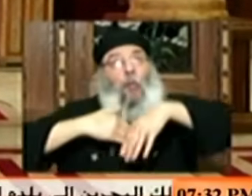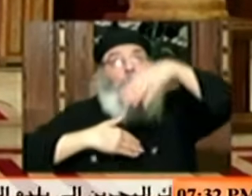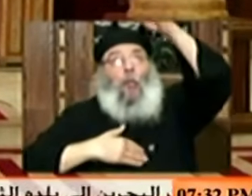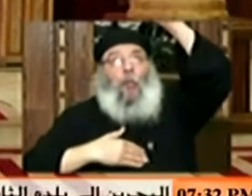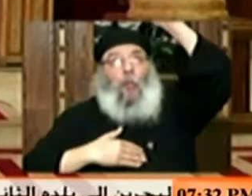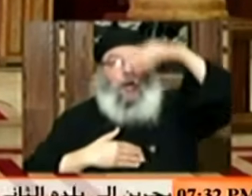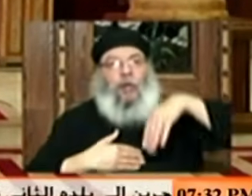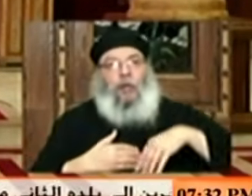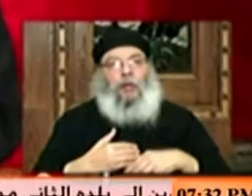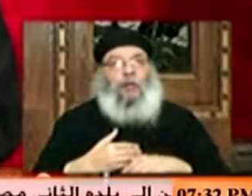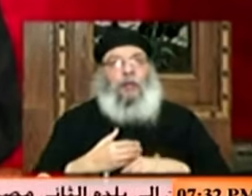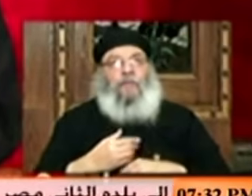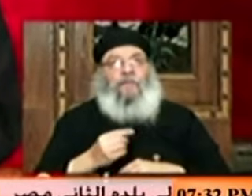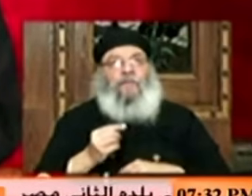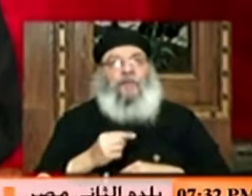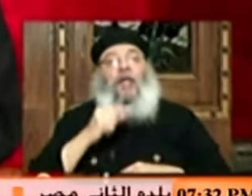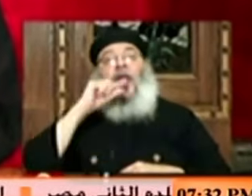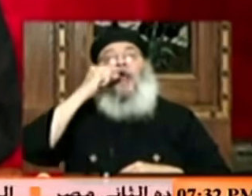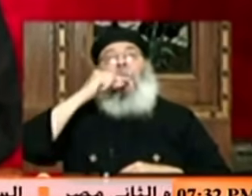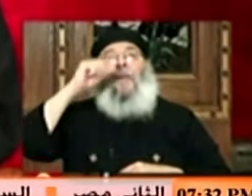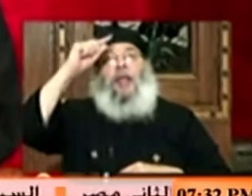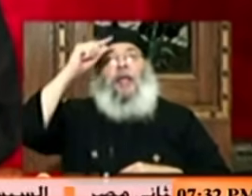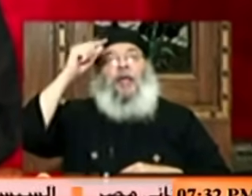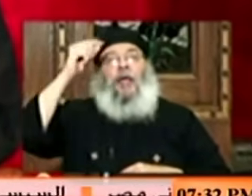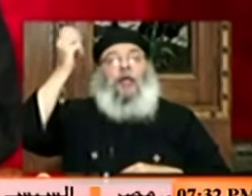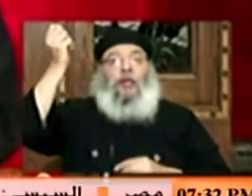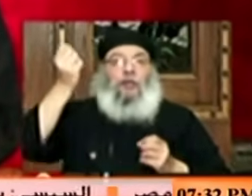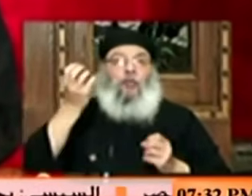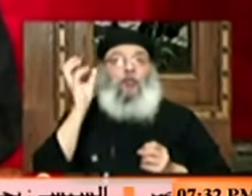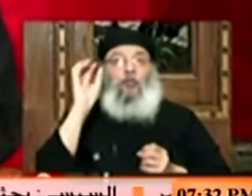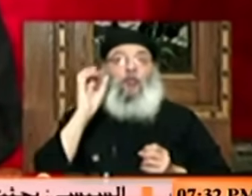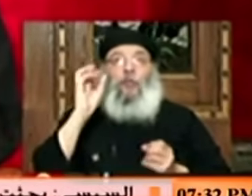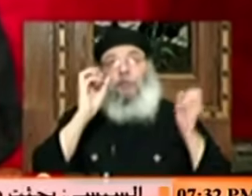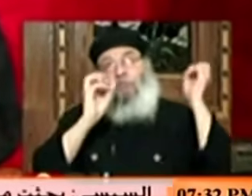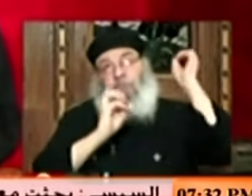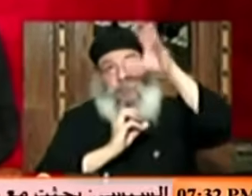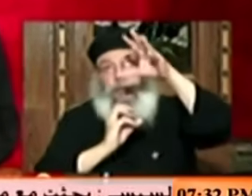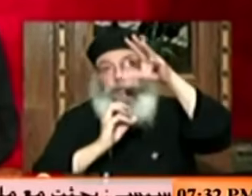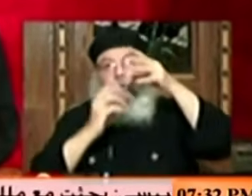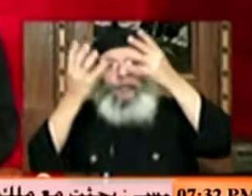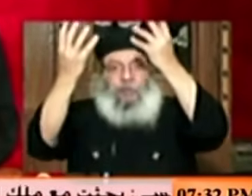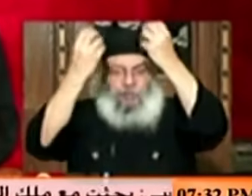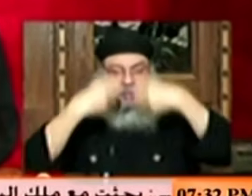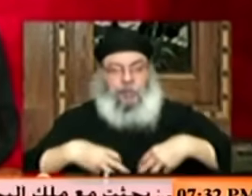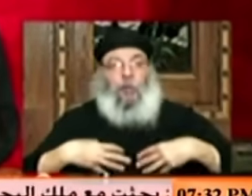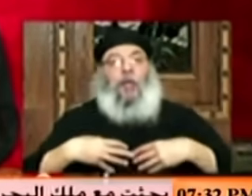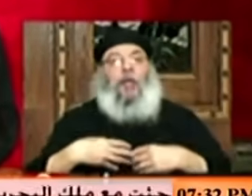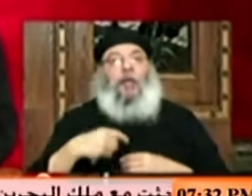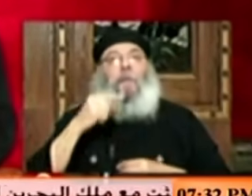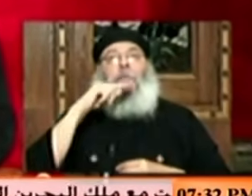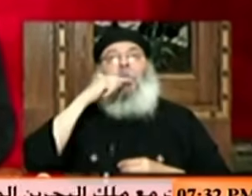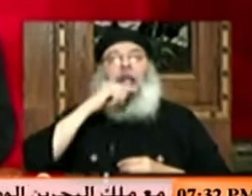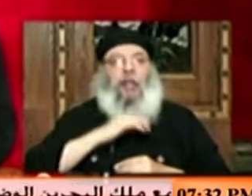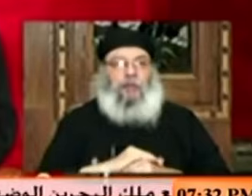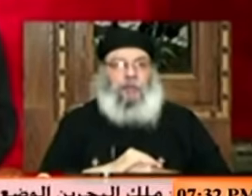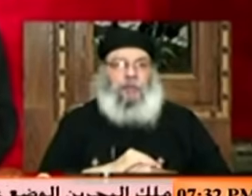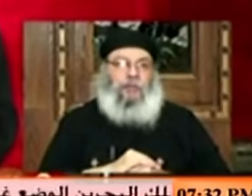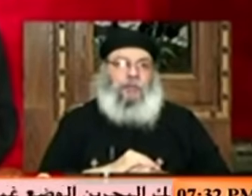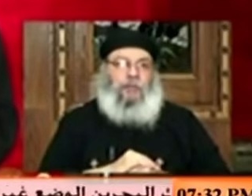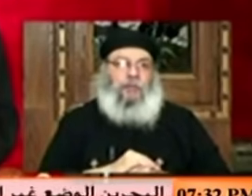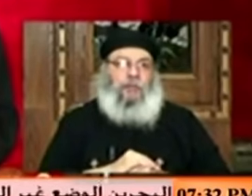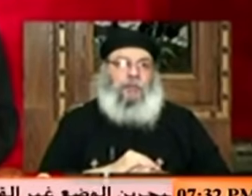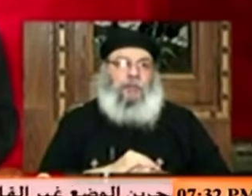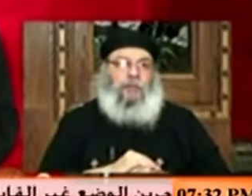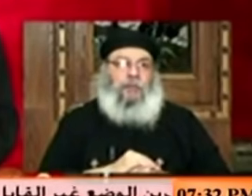دي طلع البلح ترميها بطوبه تجيب لك بلح اظن عمرك ما شفت